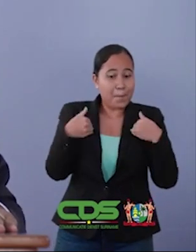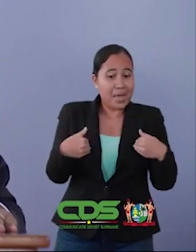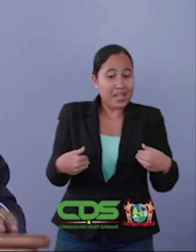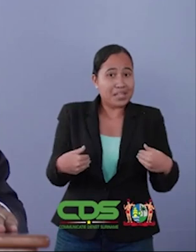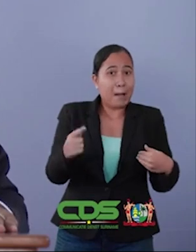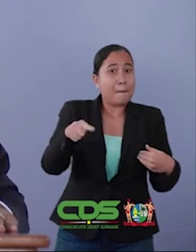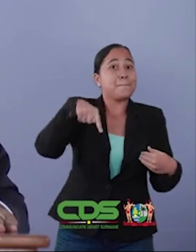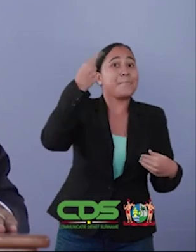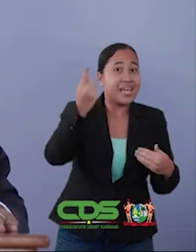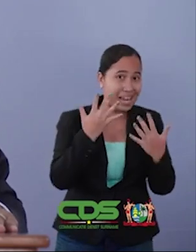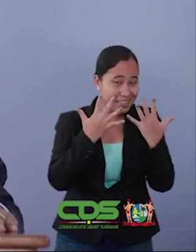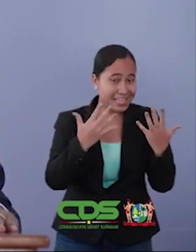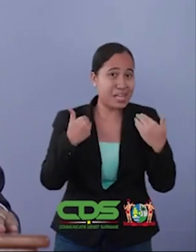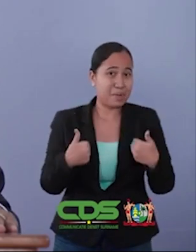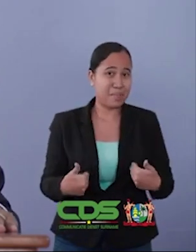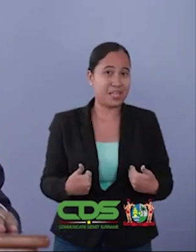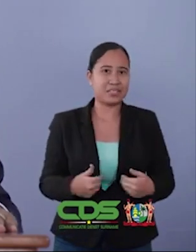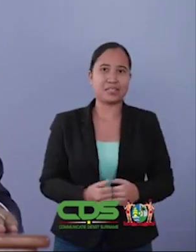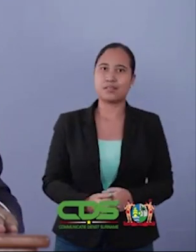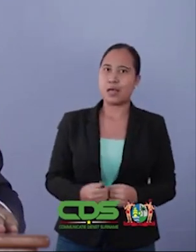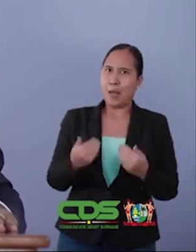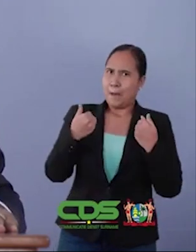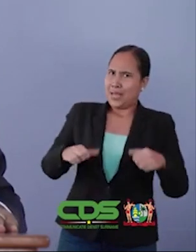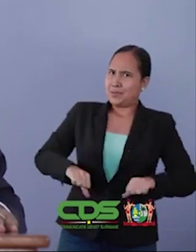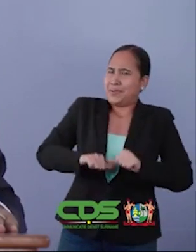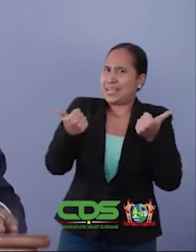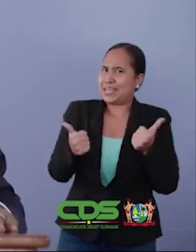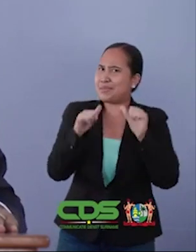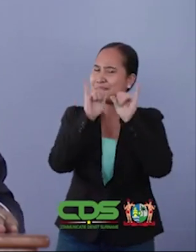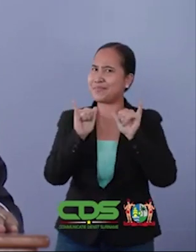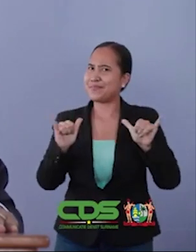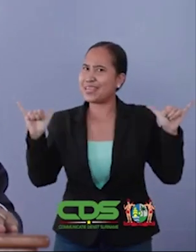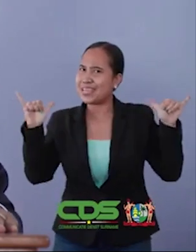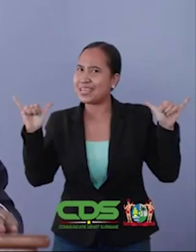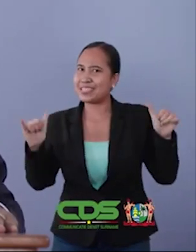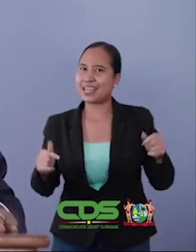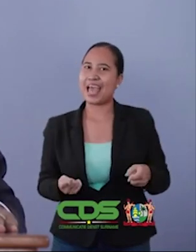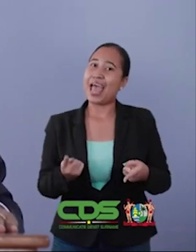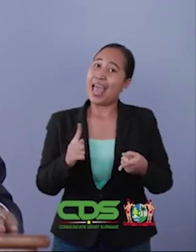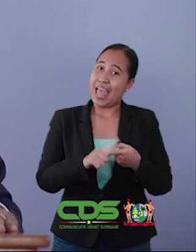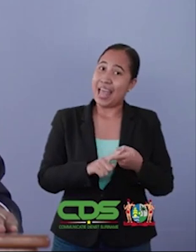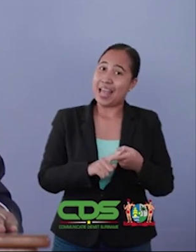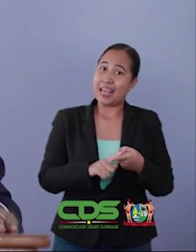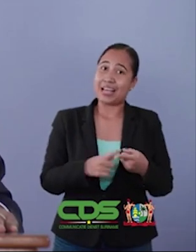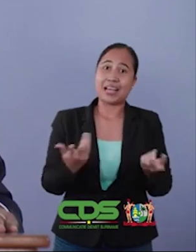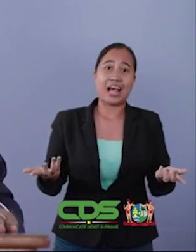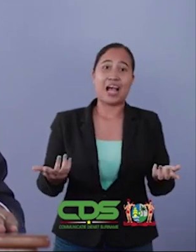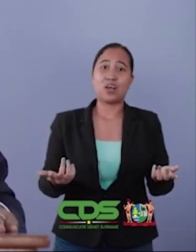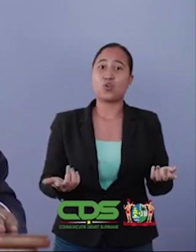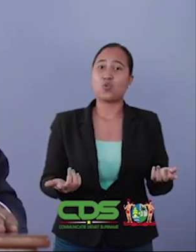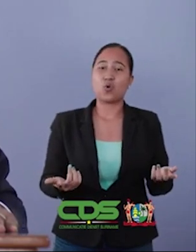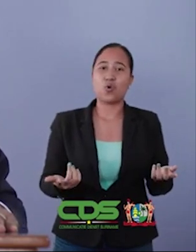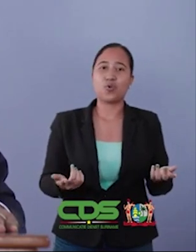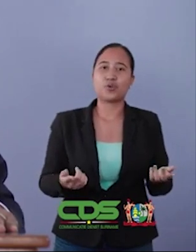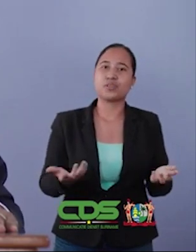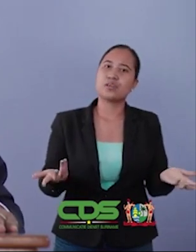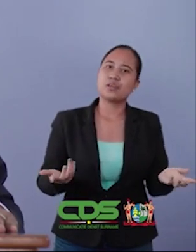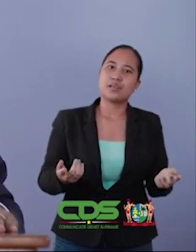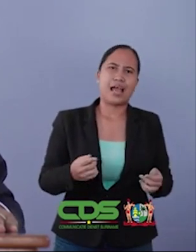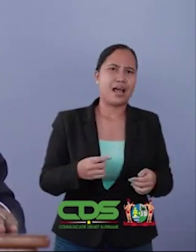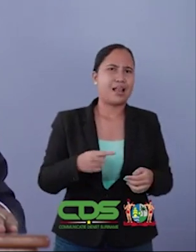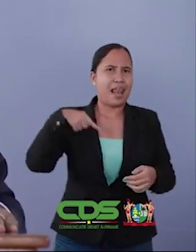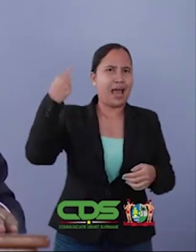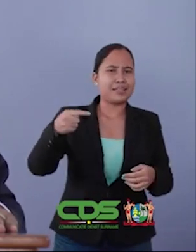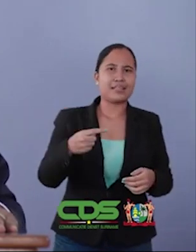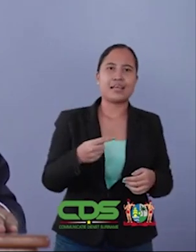wordt overschreden. Mensen beginnen te feesten en overtreden het uitgaansverbod. Ik